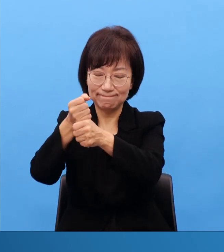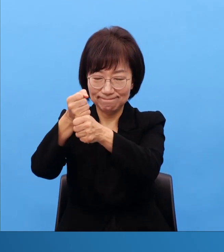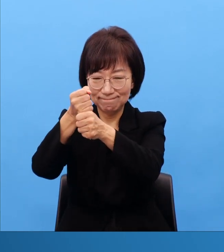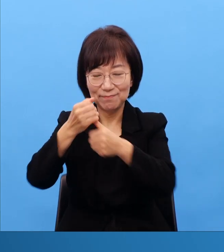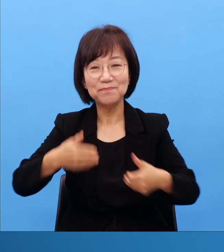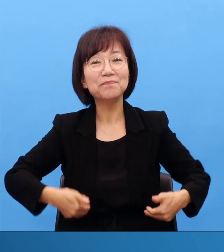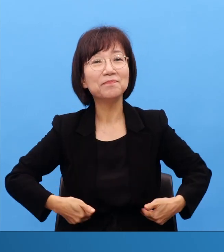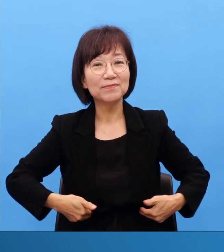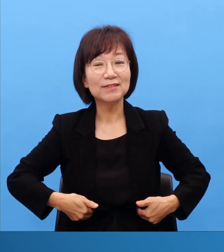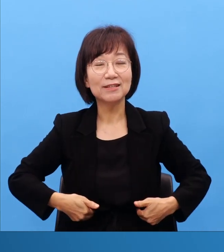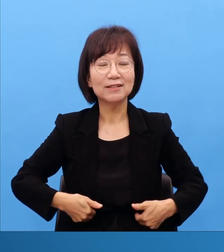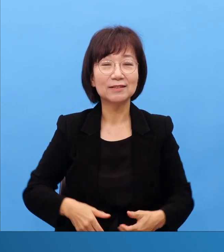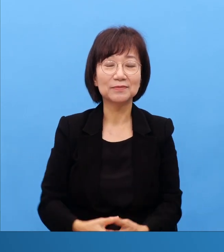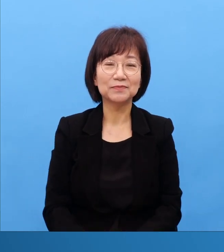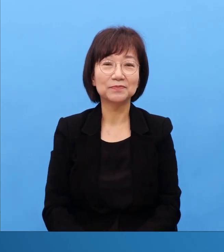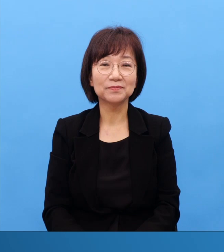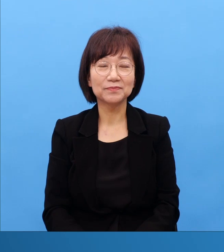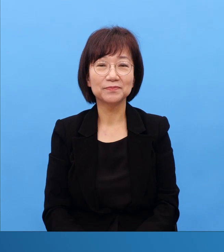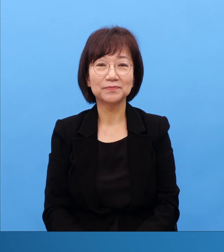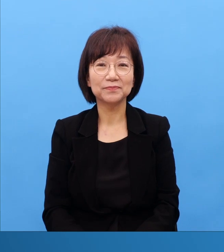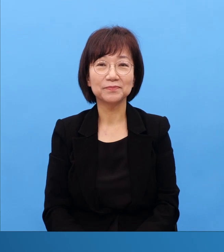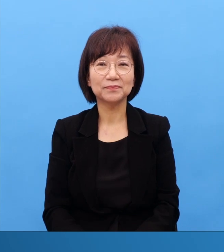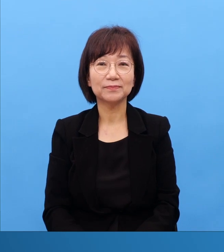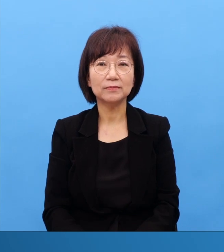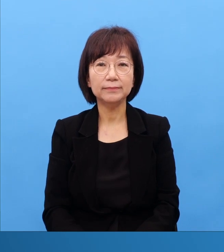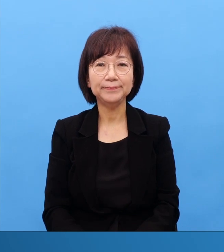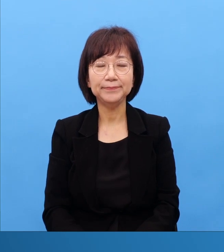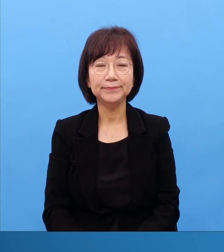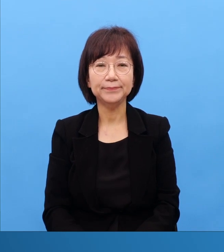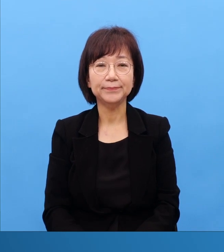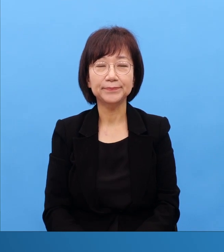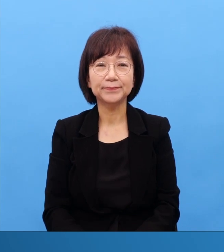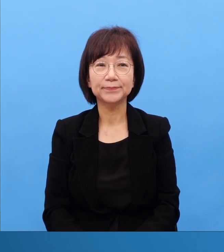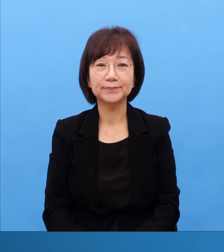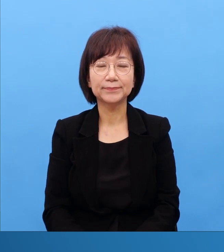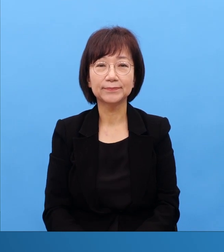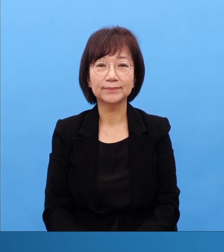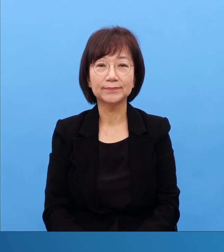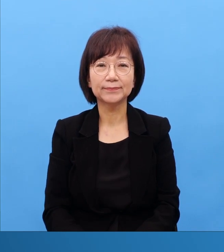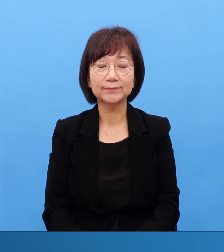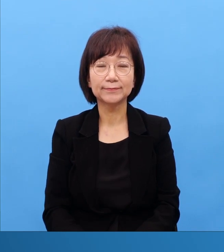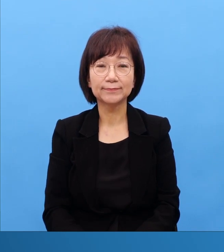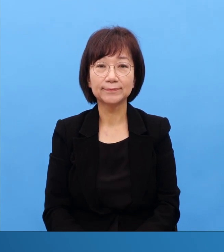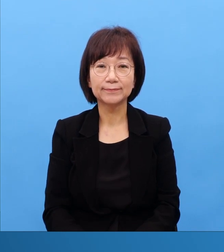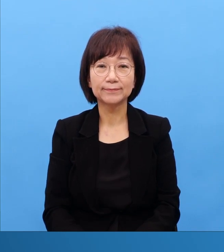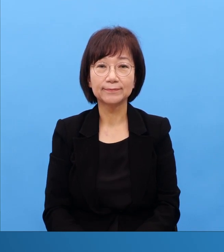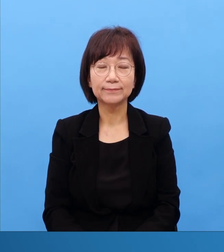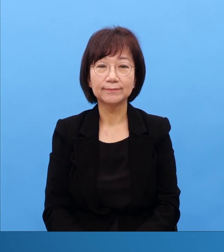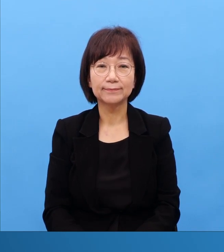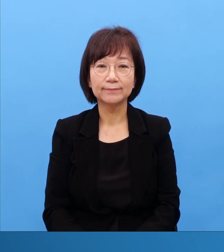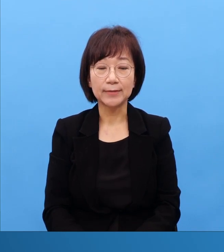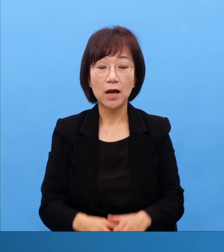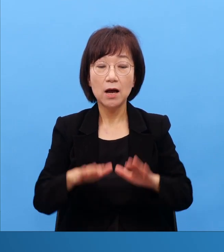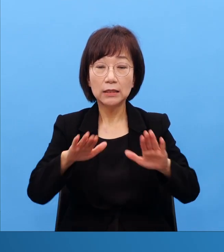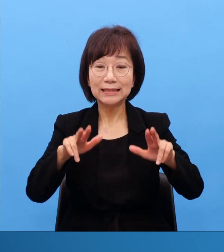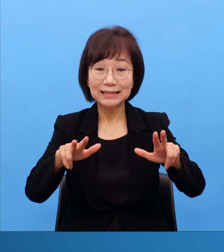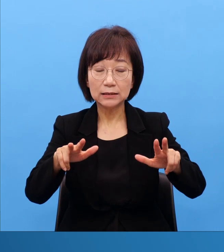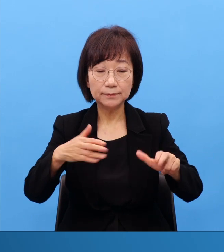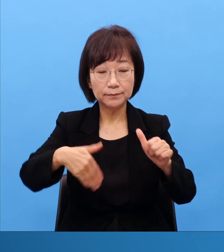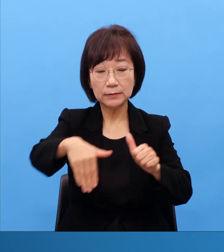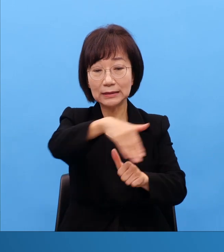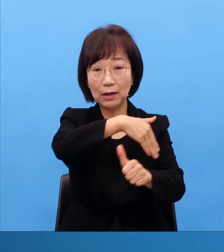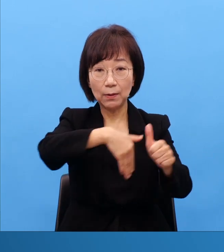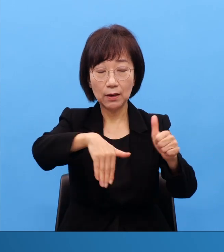and confront us, you must not be deceived. There's a reason for that. We must hold on to it. 오늘 상황을 보자 말이요.